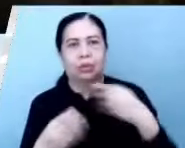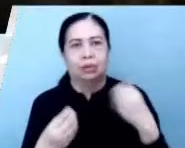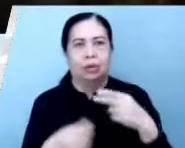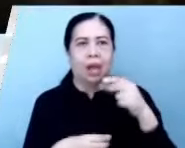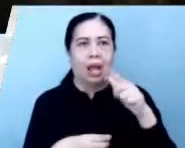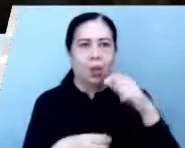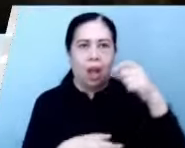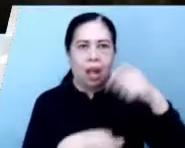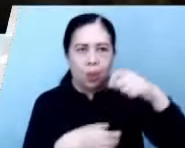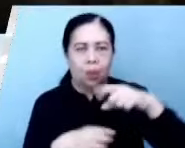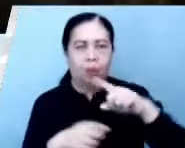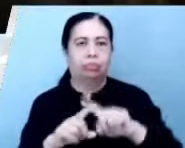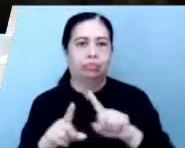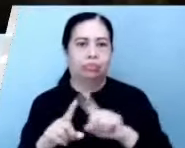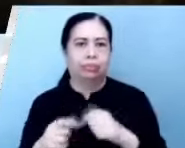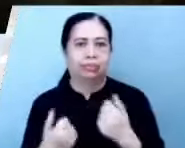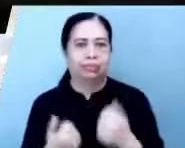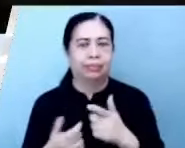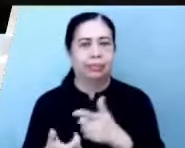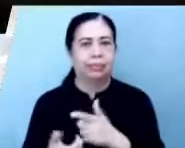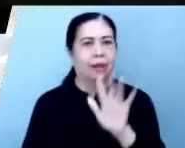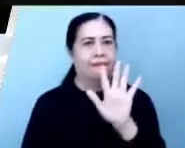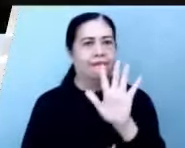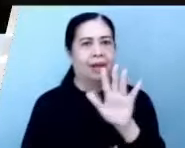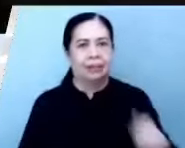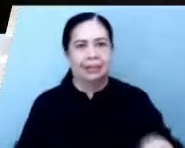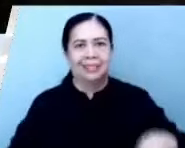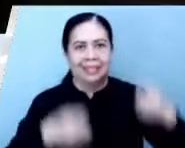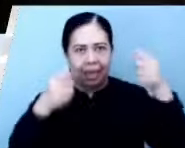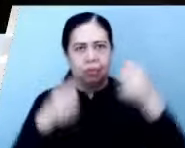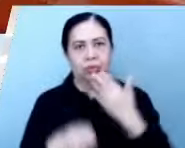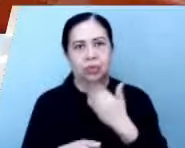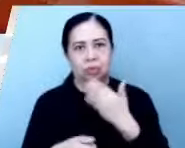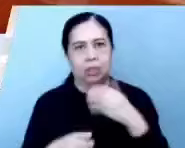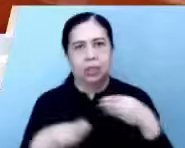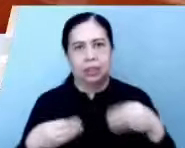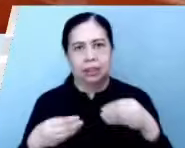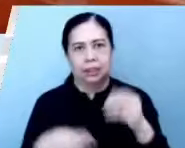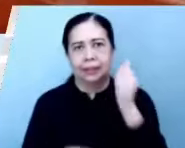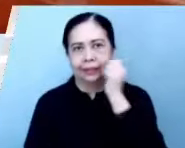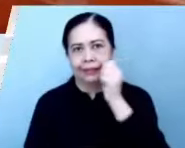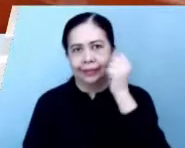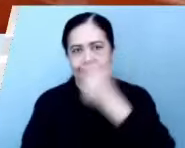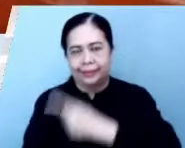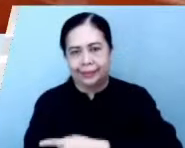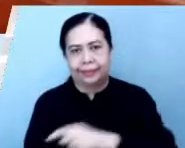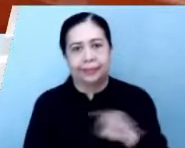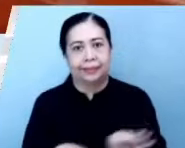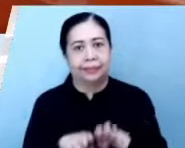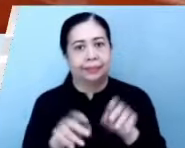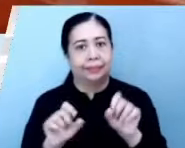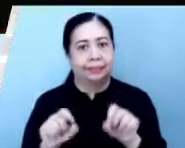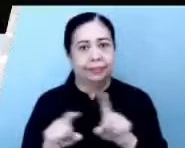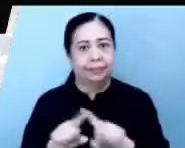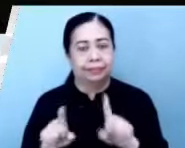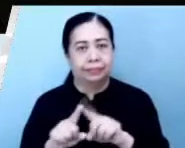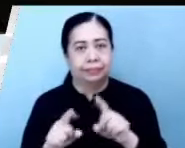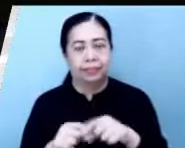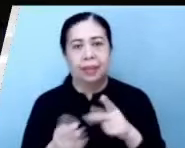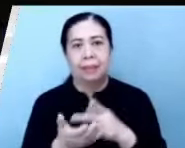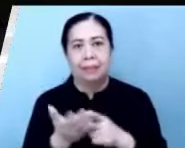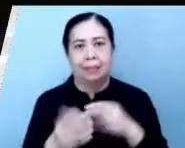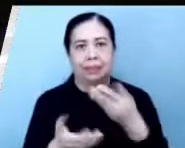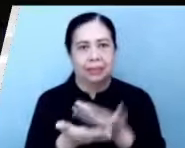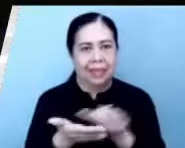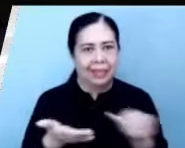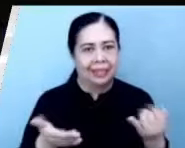tindahan nga ni Rodelyn, nasa 5 sako raw ng asukal na nabebenta niya araw-araw. Kasabay yan ang pagbebenta niya ng mga sangkap ng halo-halo. Yung